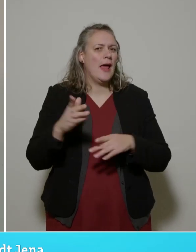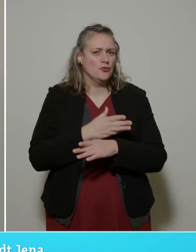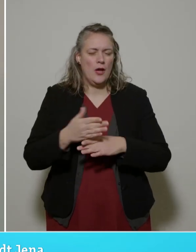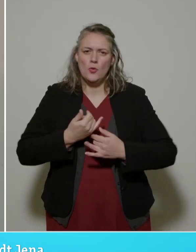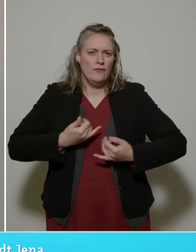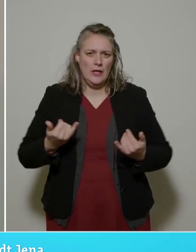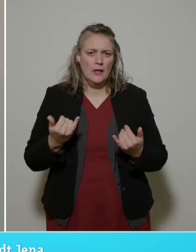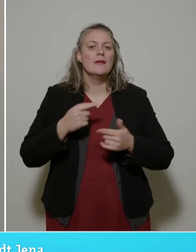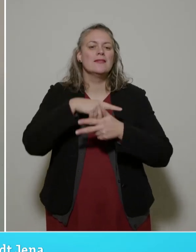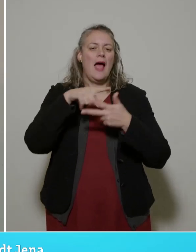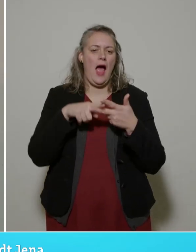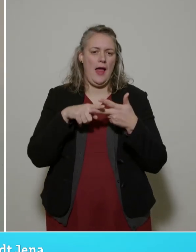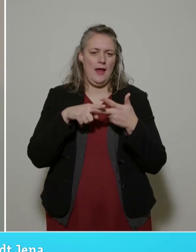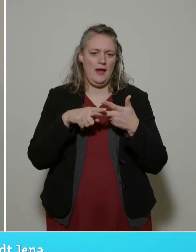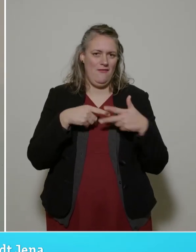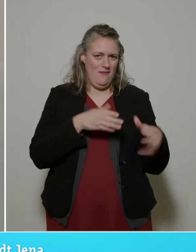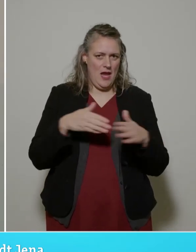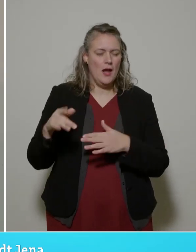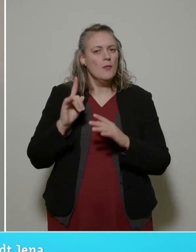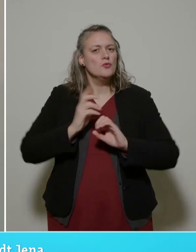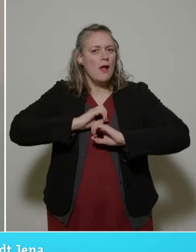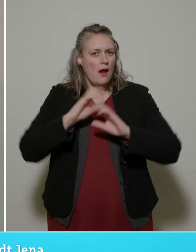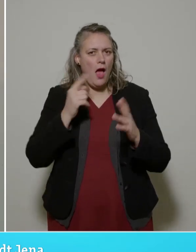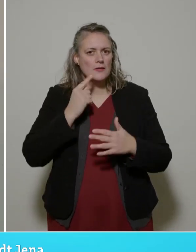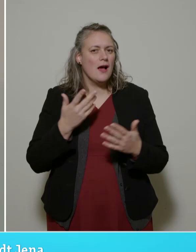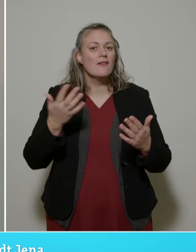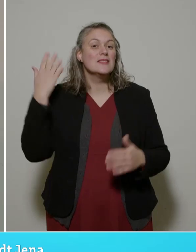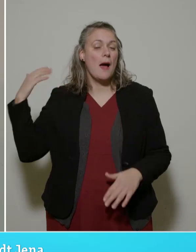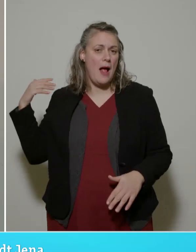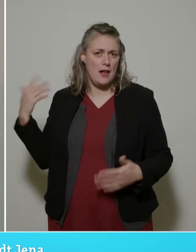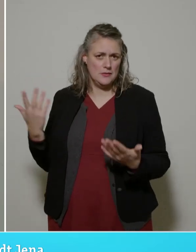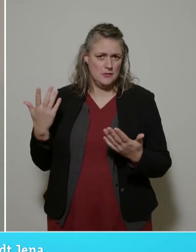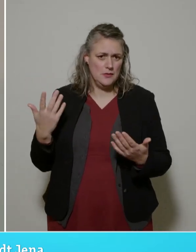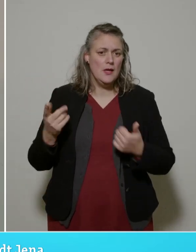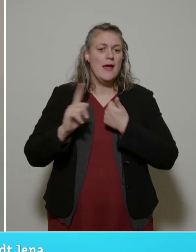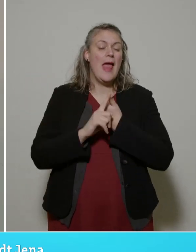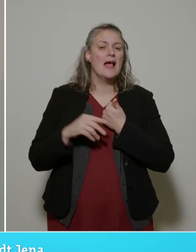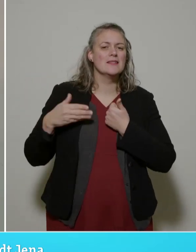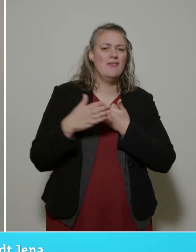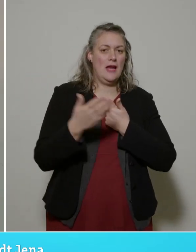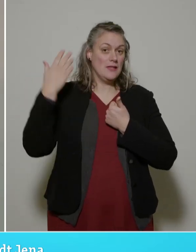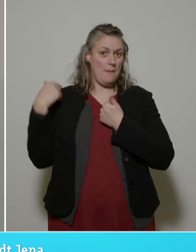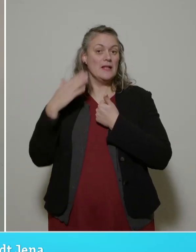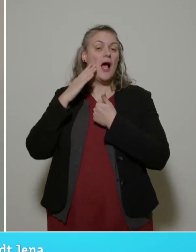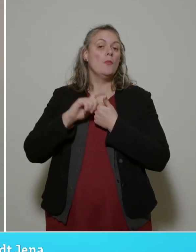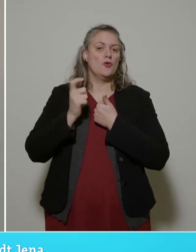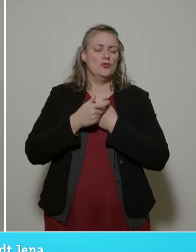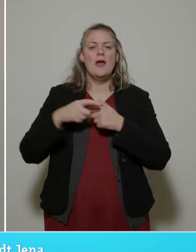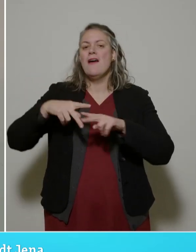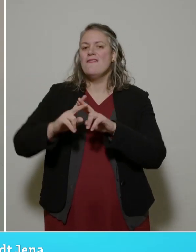Wege. Das muss allen, glaube ich, mal klar werden, worum es am Ende ging. Der erste Weg wäre, der